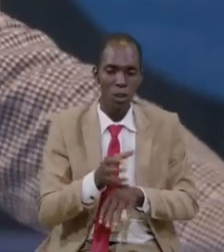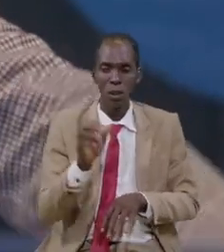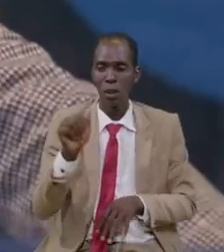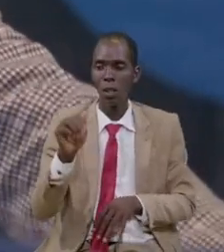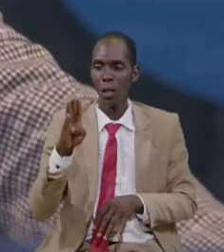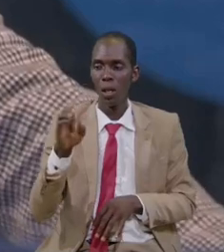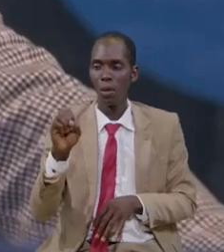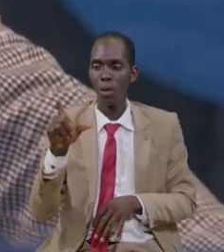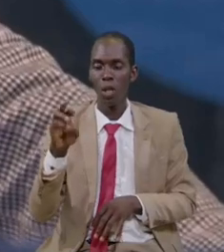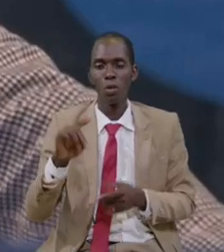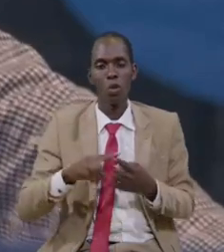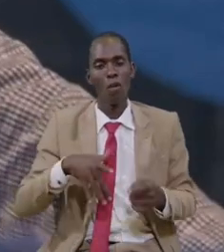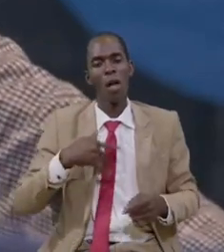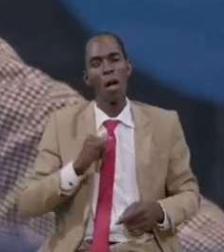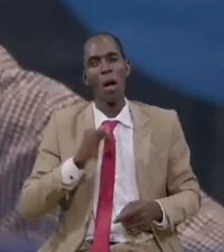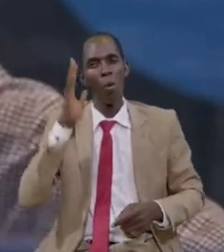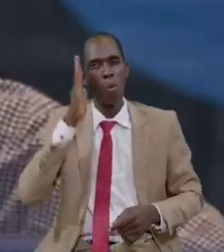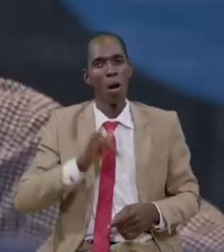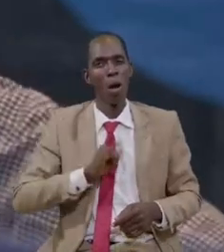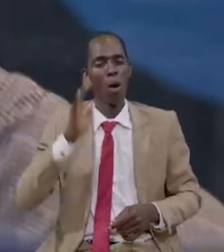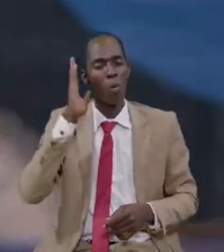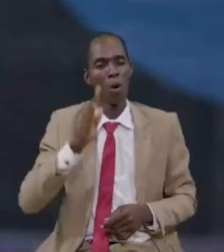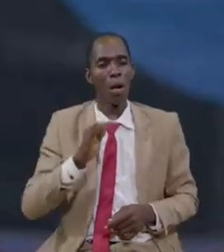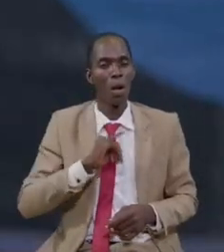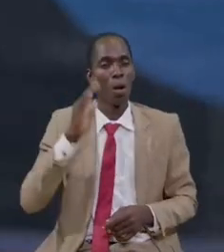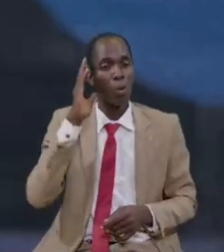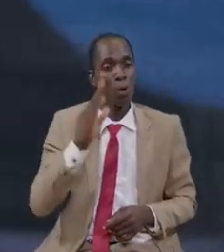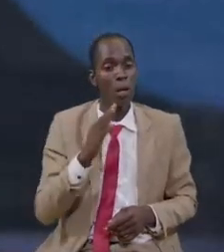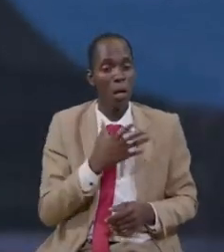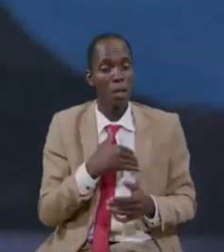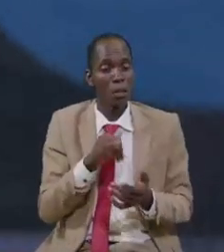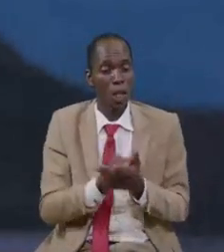je le ferai. Et cet homme, ce jeune homme, s'est détruit.